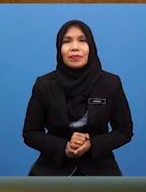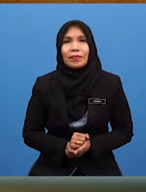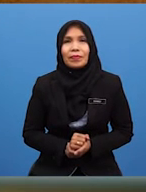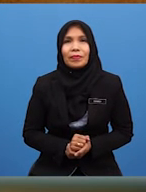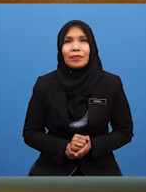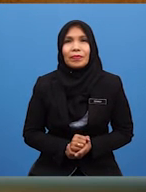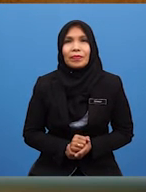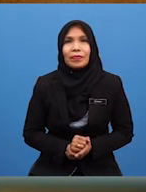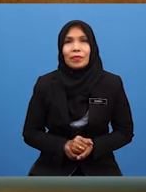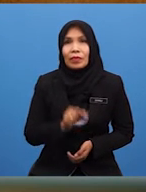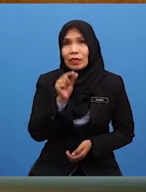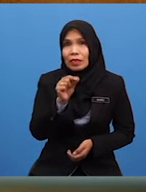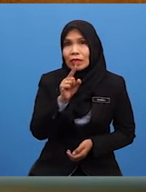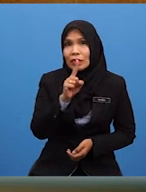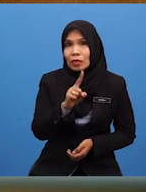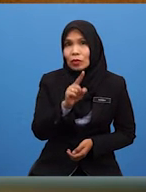Titik